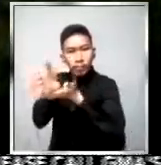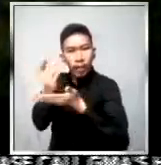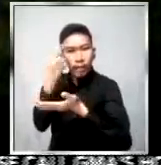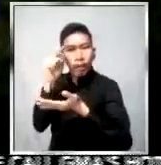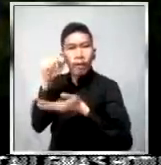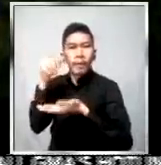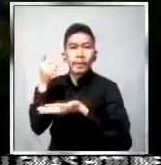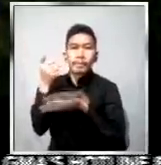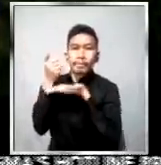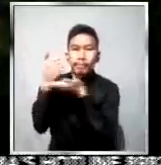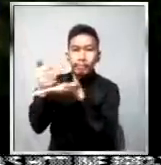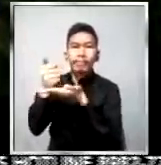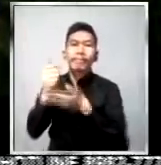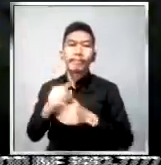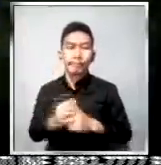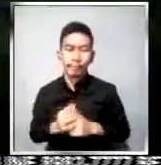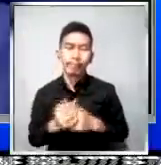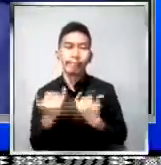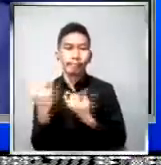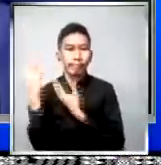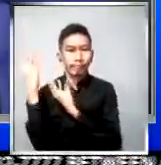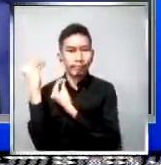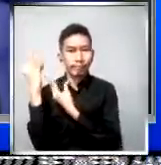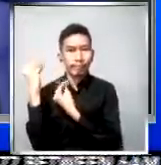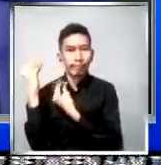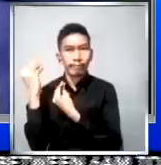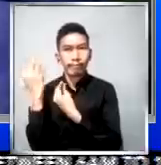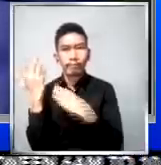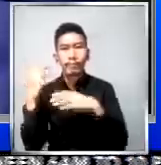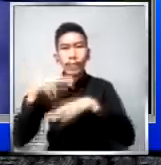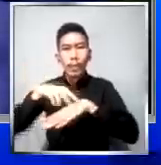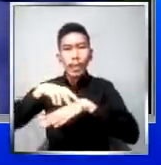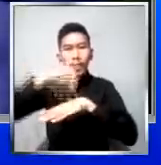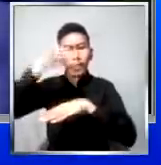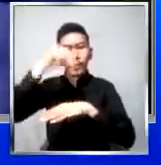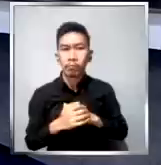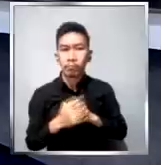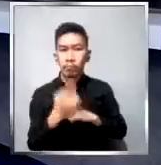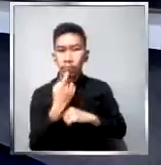bulanga dito sa Naga, Camarines Sur. Mike. Maraming salamat sa Lima Refran.